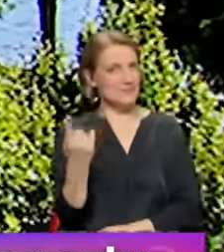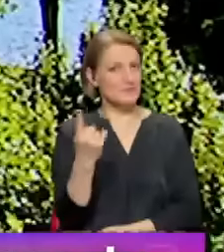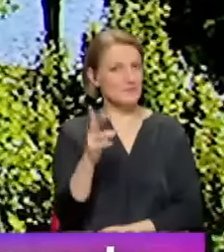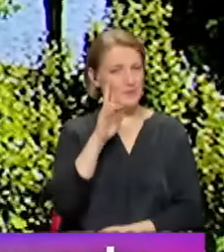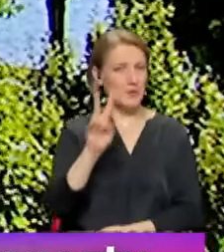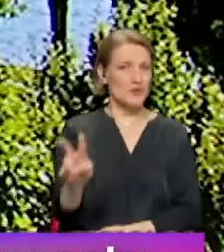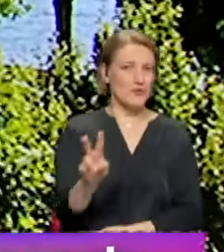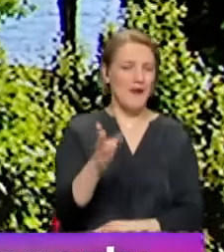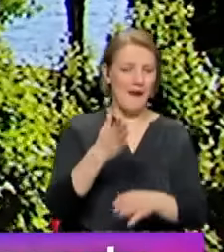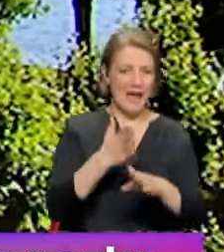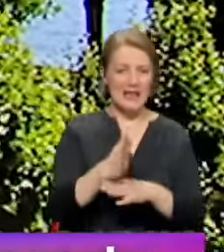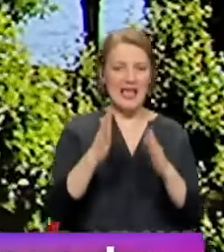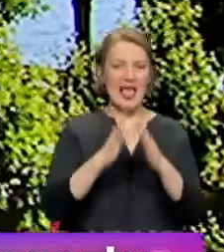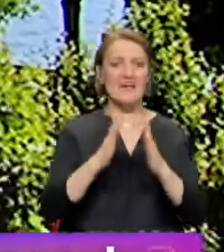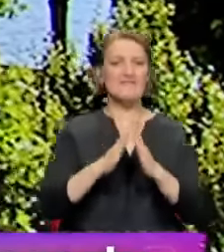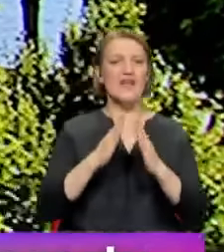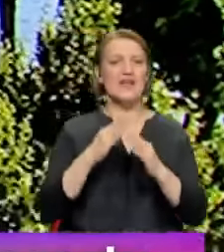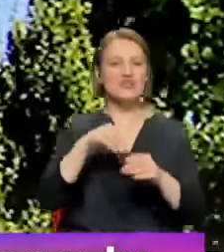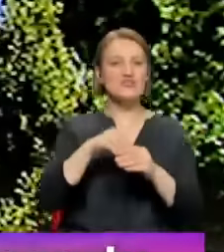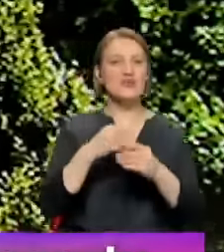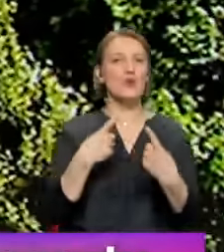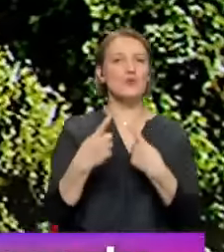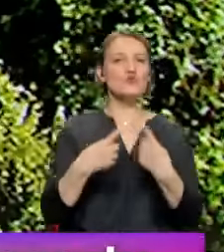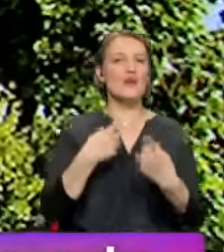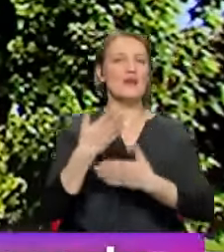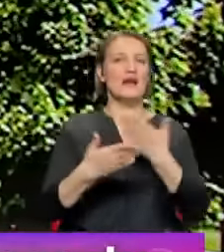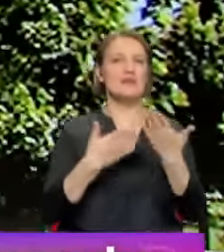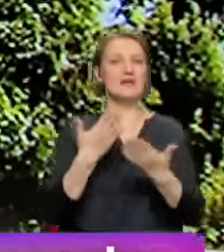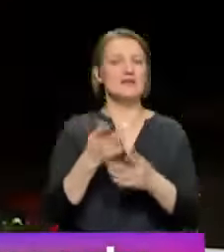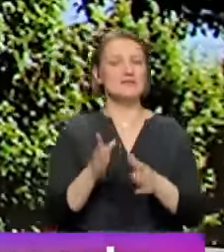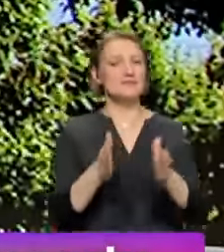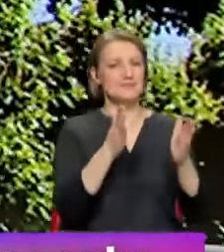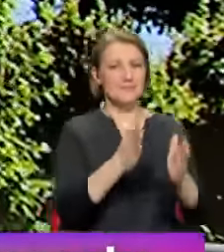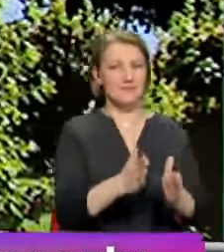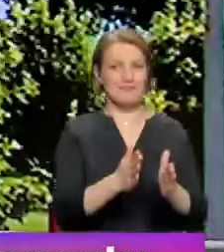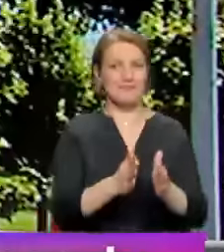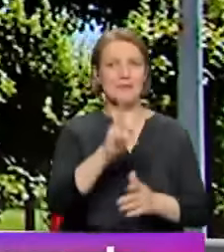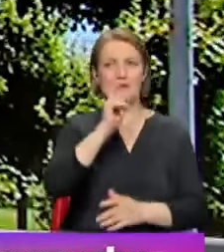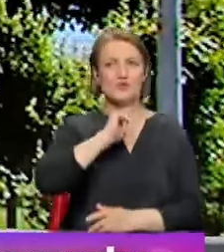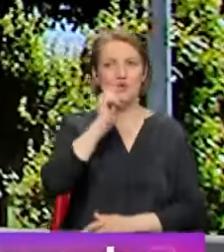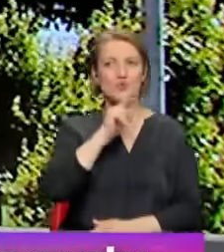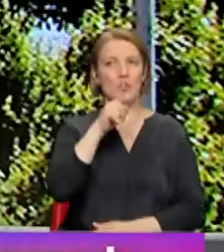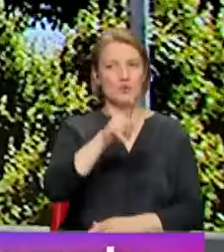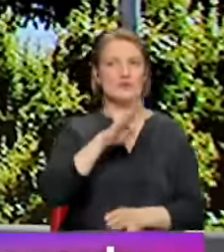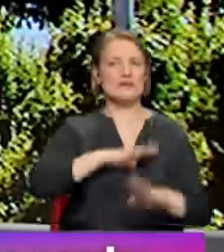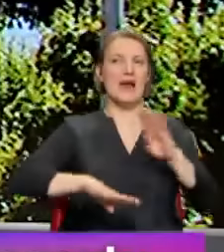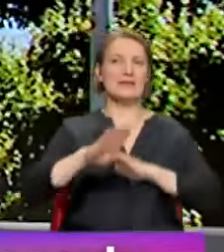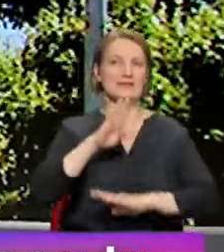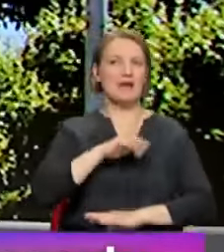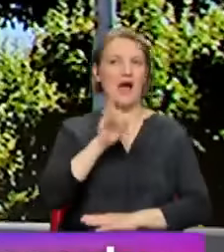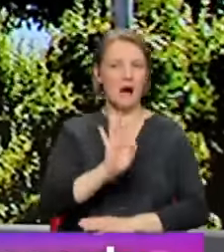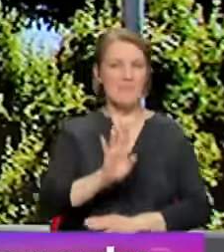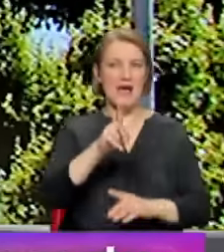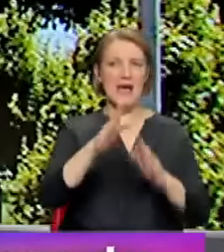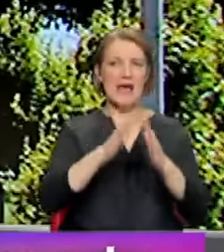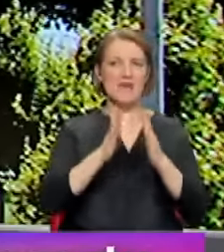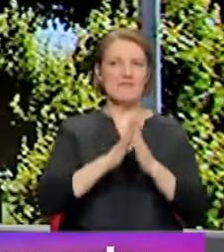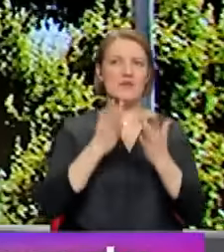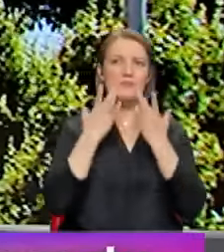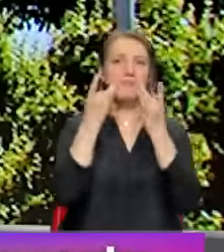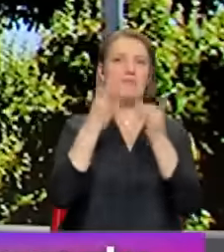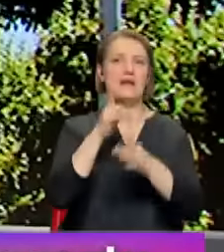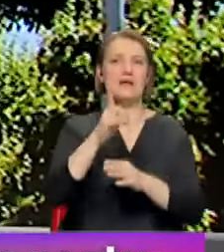gördünüz. Aslında evde konuşulanları anlatıyor. Ve diğer taraftan da dondurma onun derdi ama evde konuşulanlar belli ki